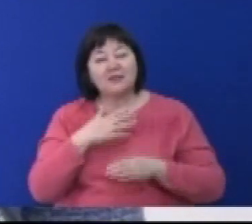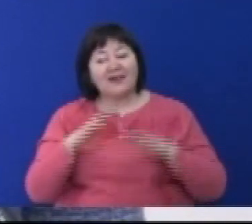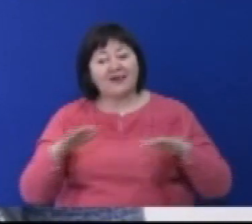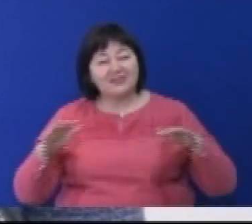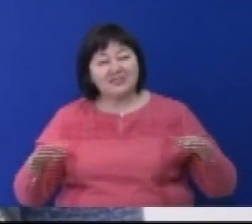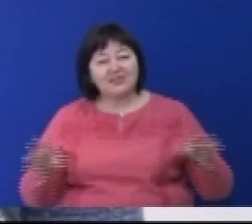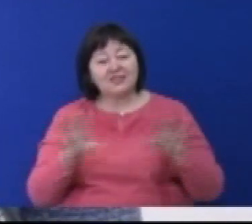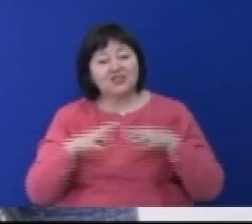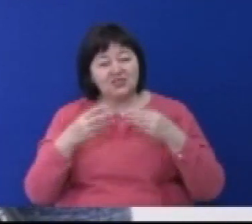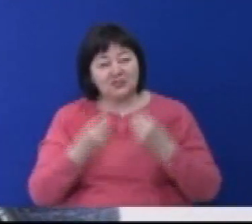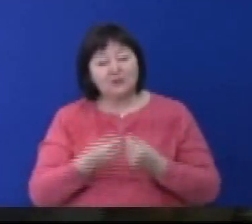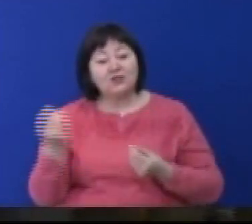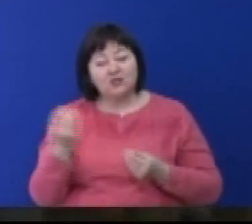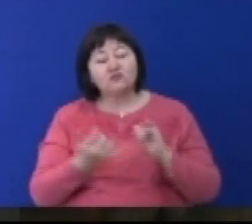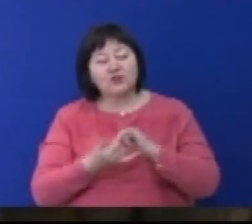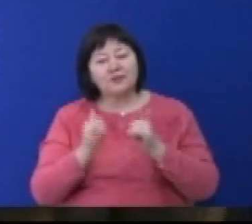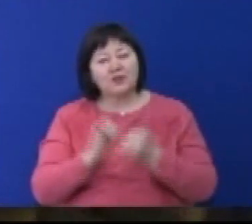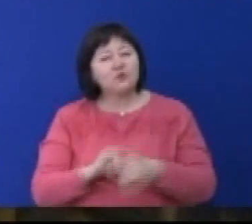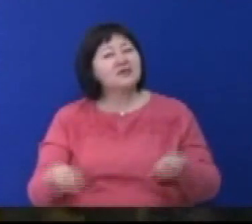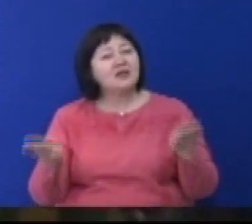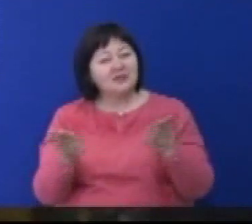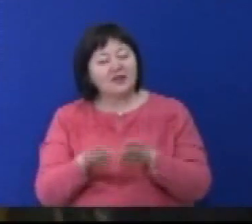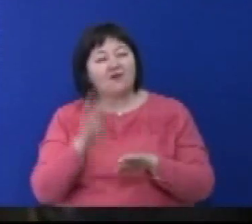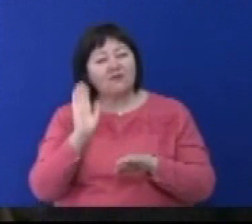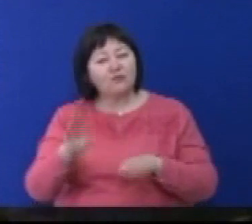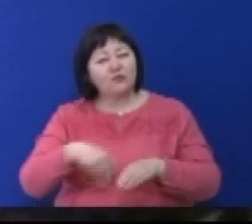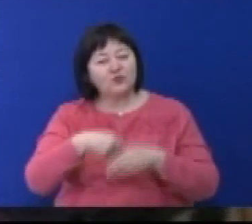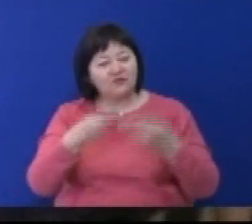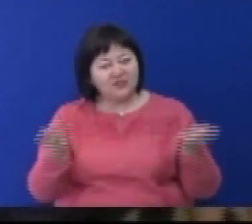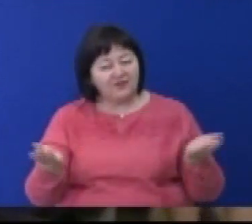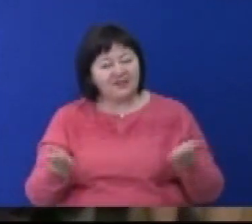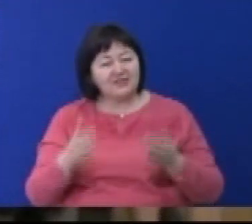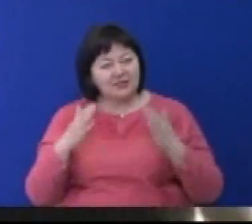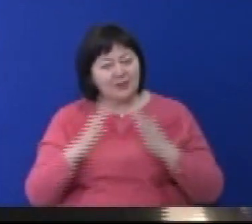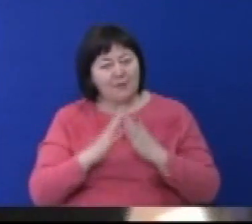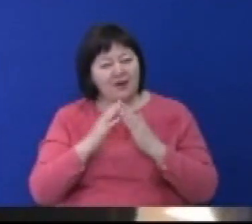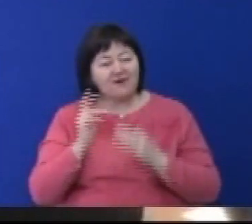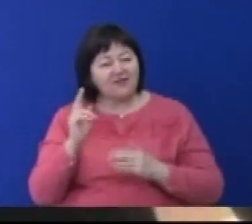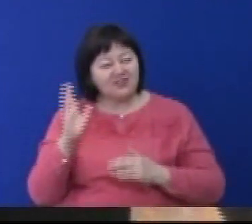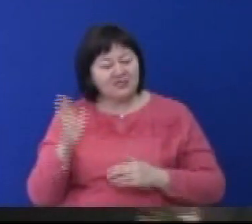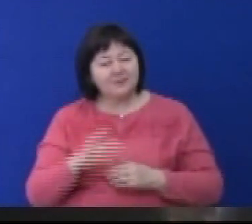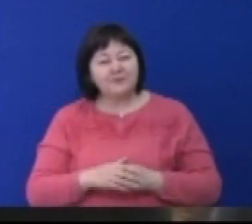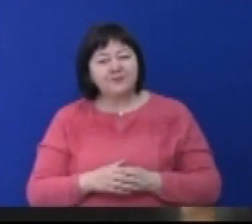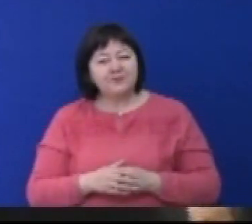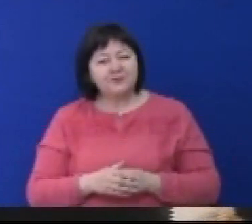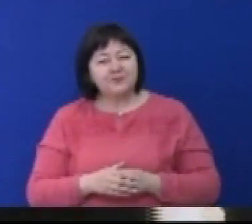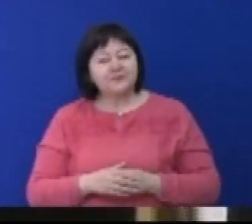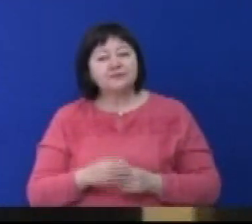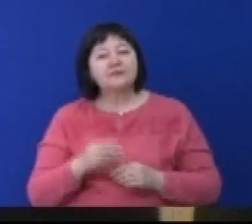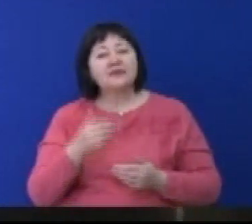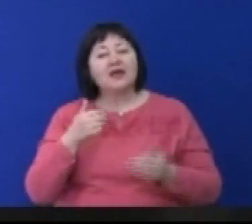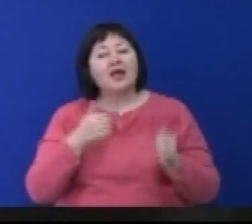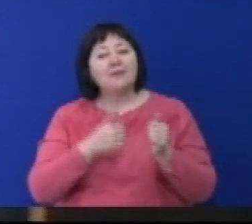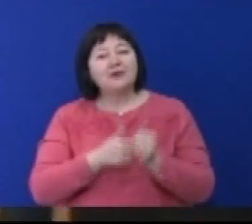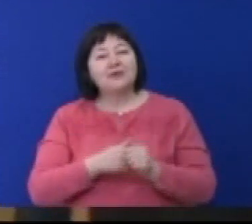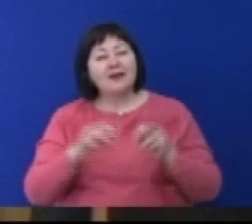Өскемен қаласында да көзделіп отыр. Көппалалы отбасыларға әлеуметтік қолдаудың қаншалықты көрсетіліп жатқандығын көру мақсатында